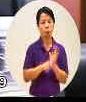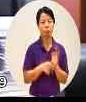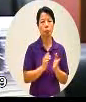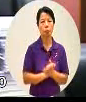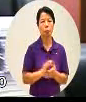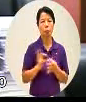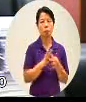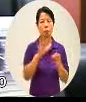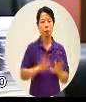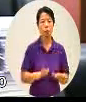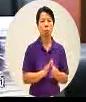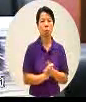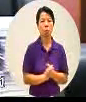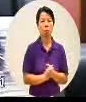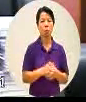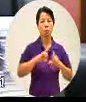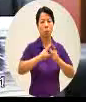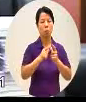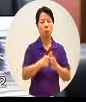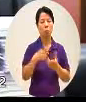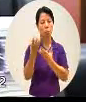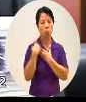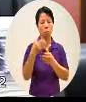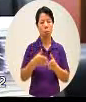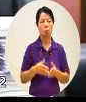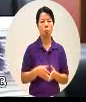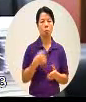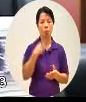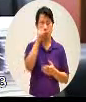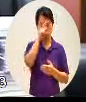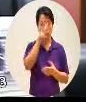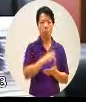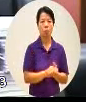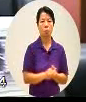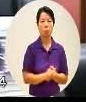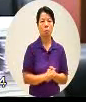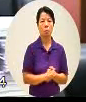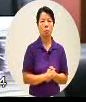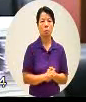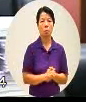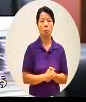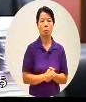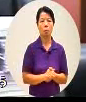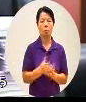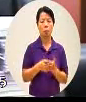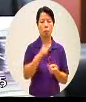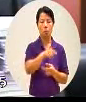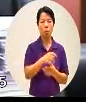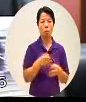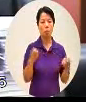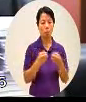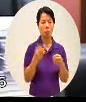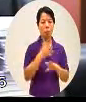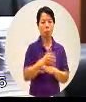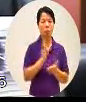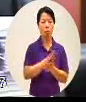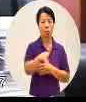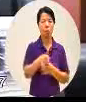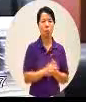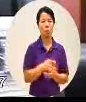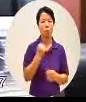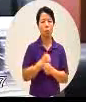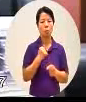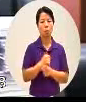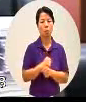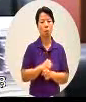天的答询你要负一些责任。那我希望说今天跟你讨论以后，你的作为